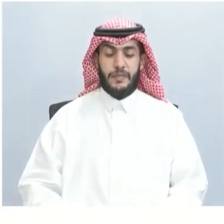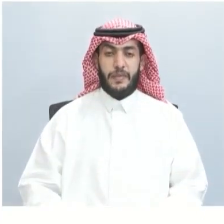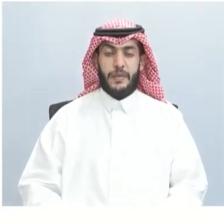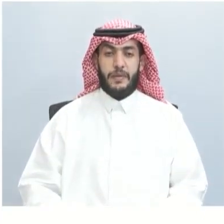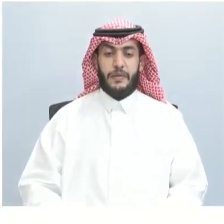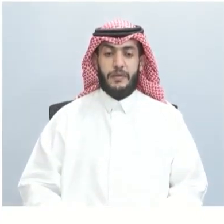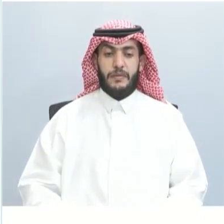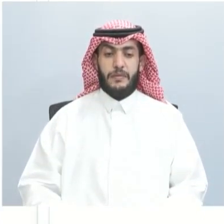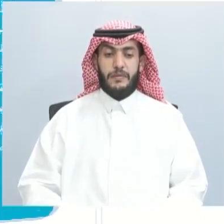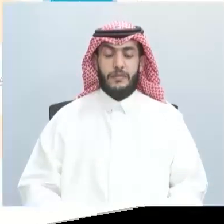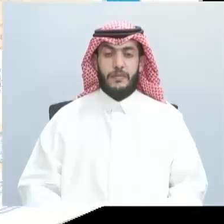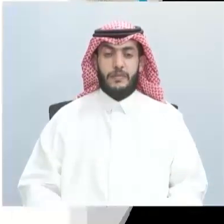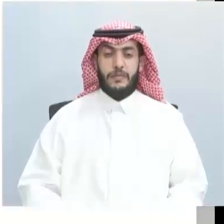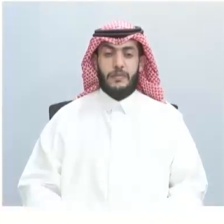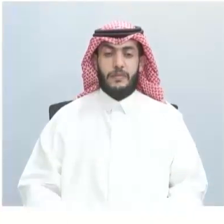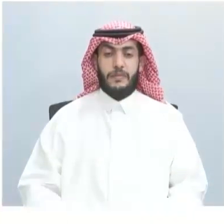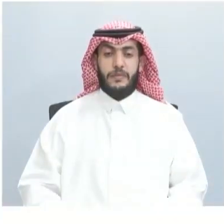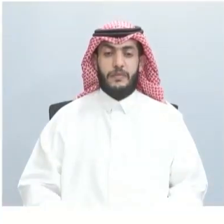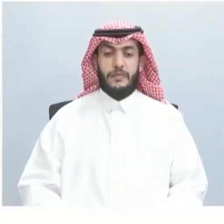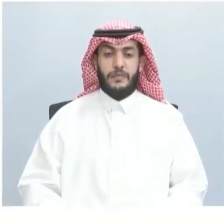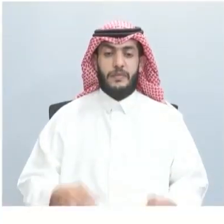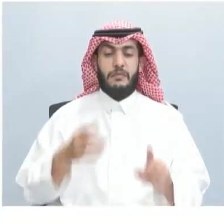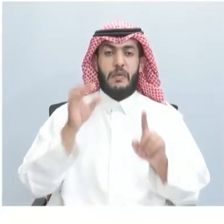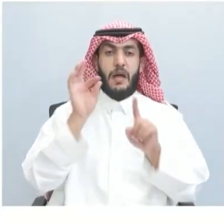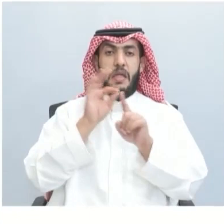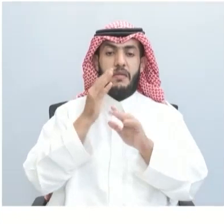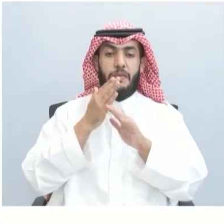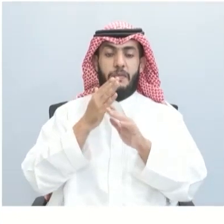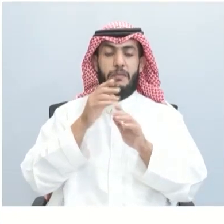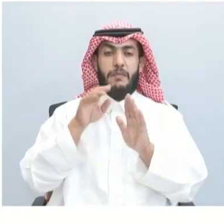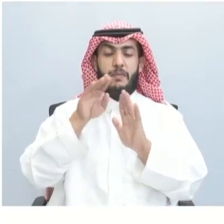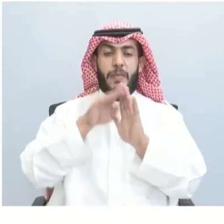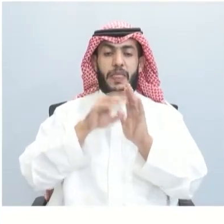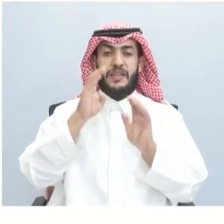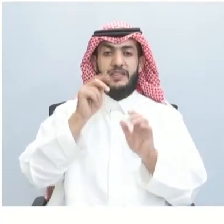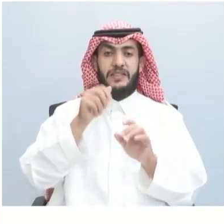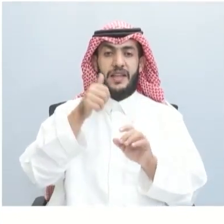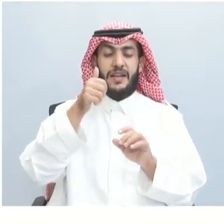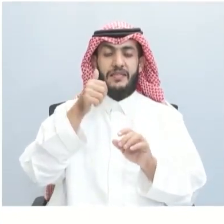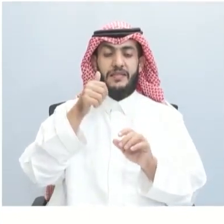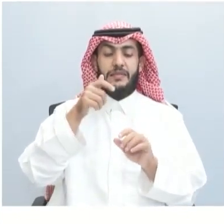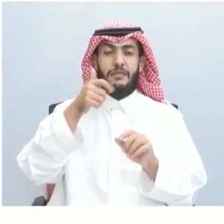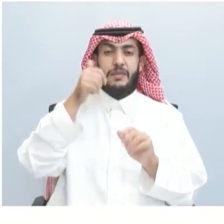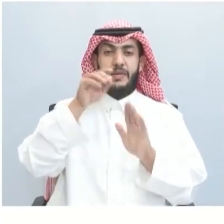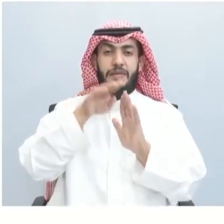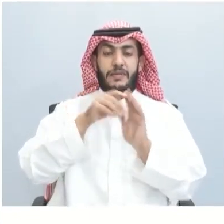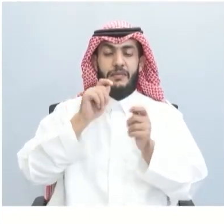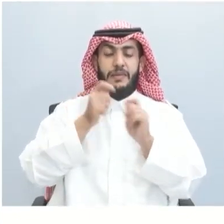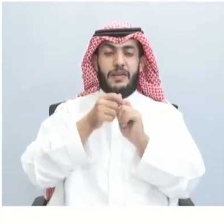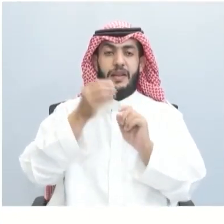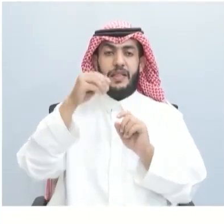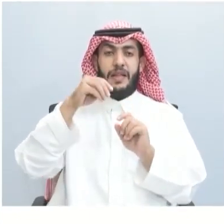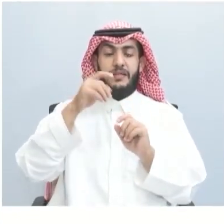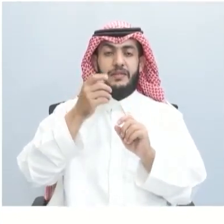ريسبونسف اذا ما الهدف من انشاء مقطع جافا سكريبت يجعل قائمه تبدل بين